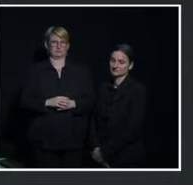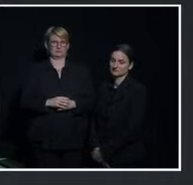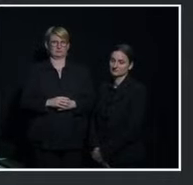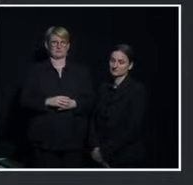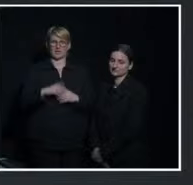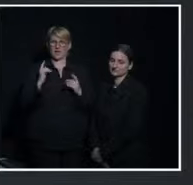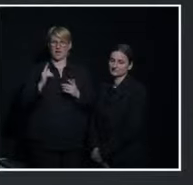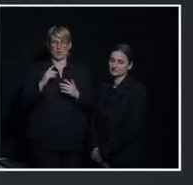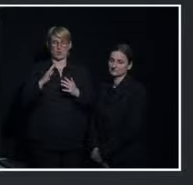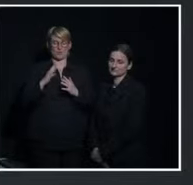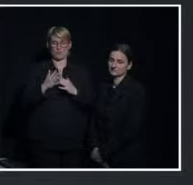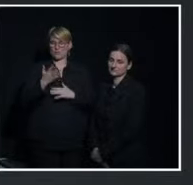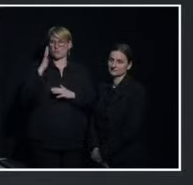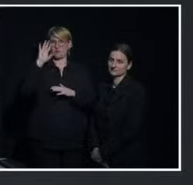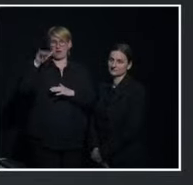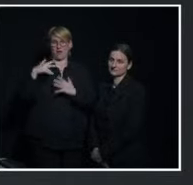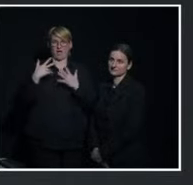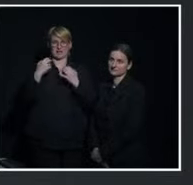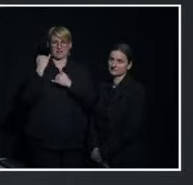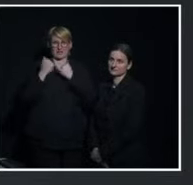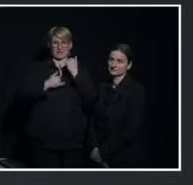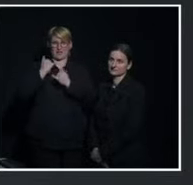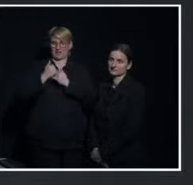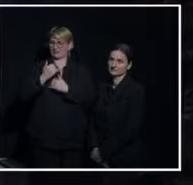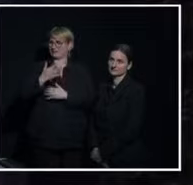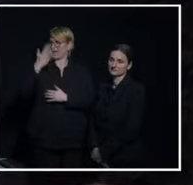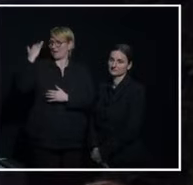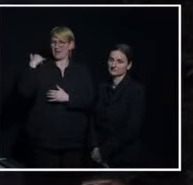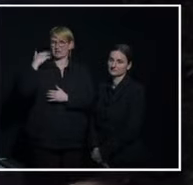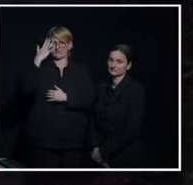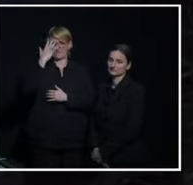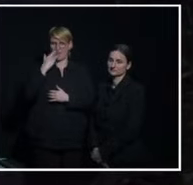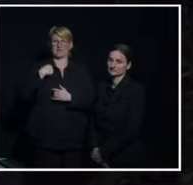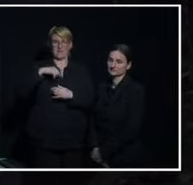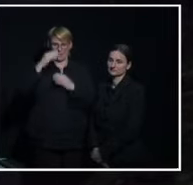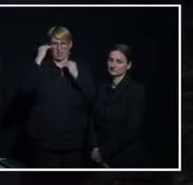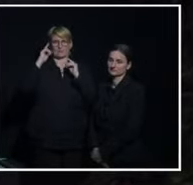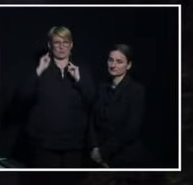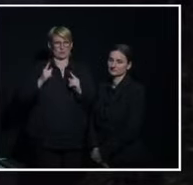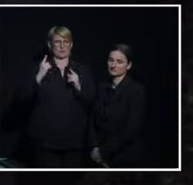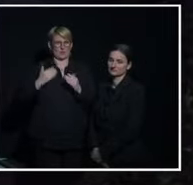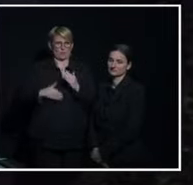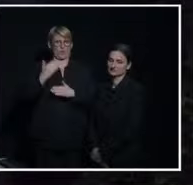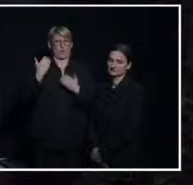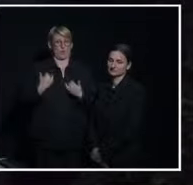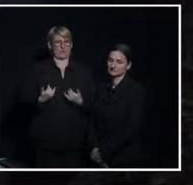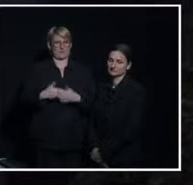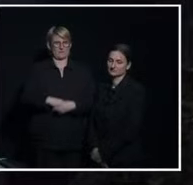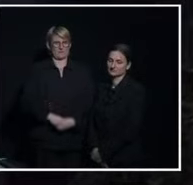Auch nach über 80 Jahren müssen wir immer noch aus den Fehlern von damals lernen.